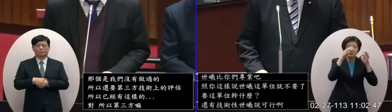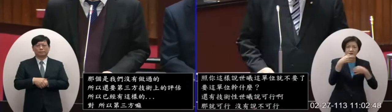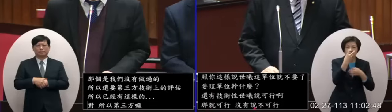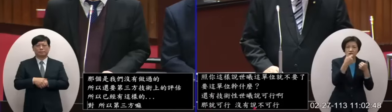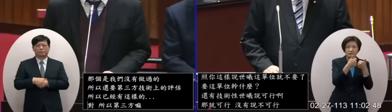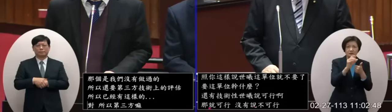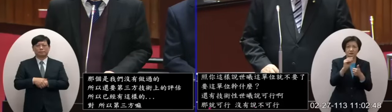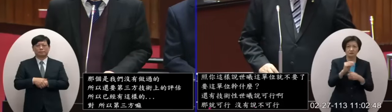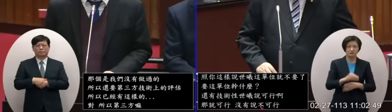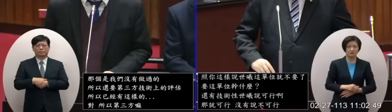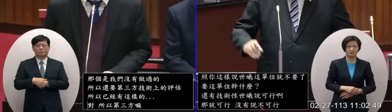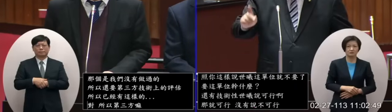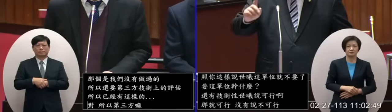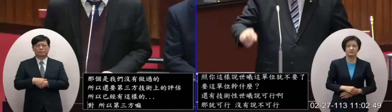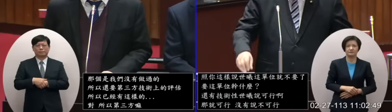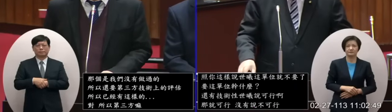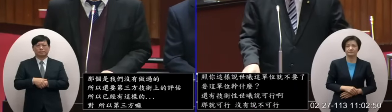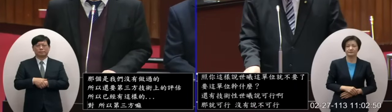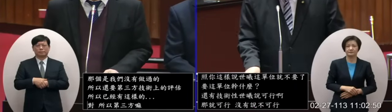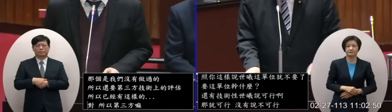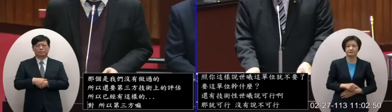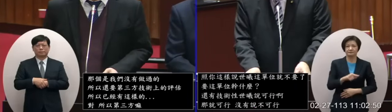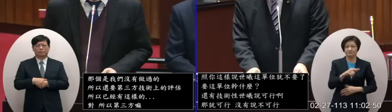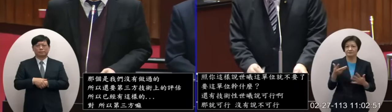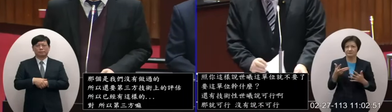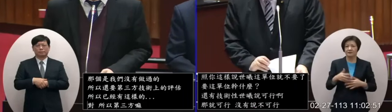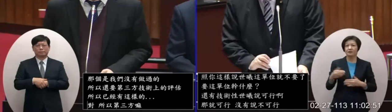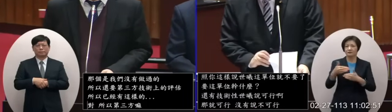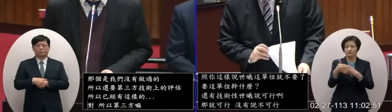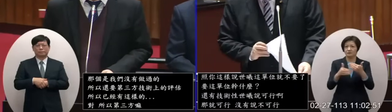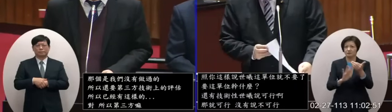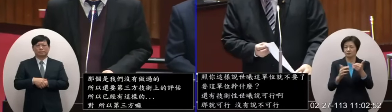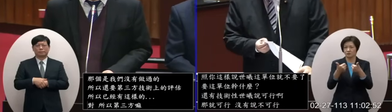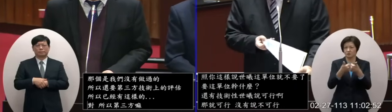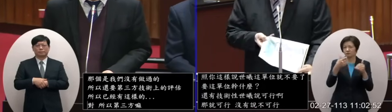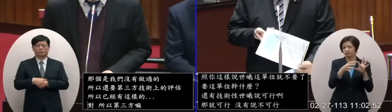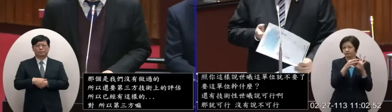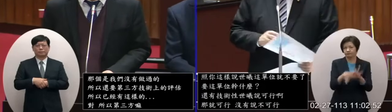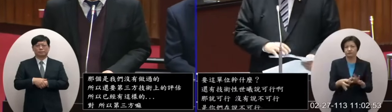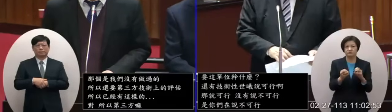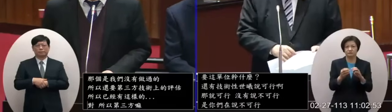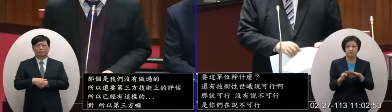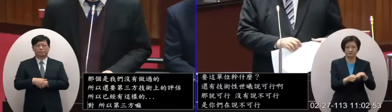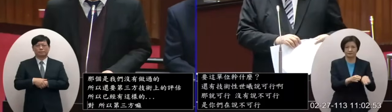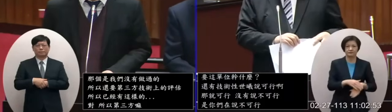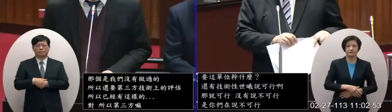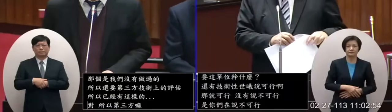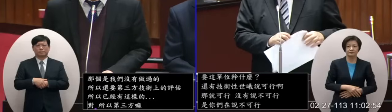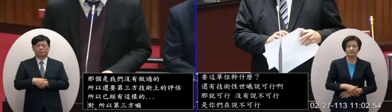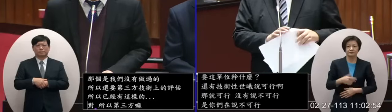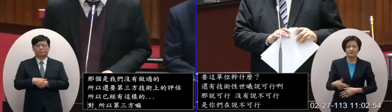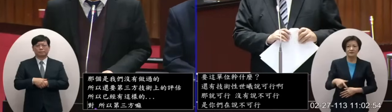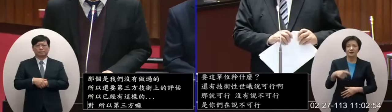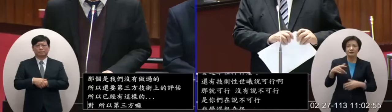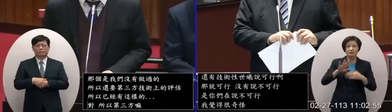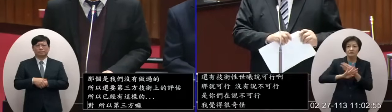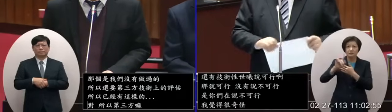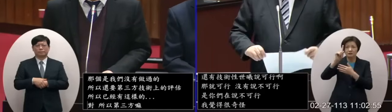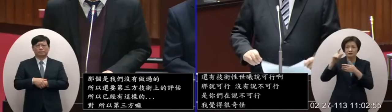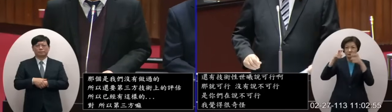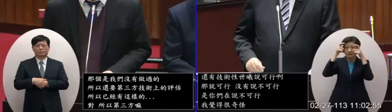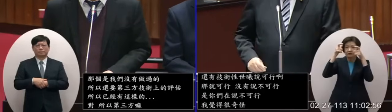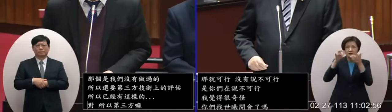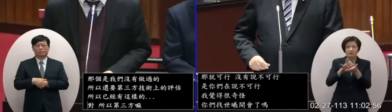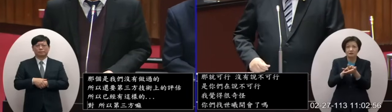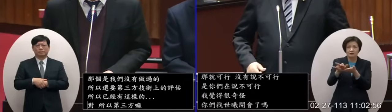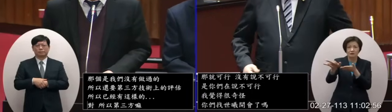这个事情我们到交通委员会再讨论了哈。 还有高雄航线，